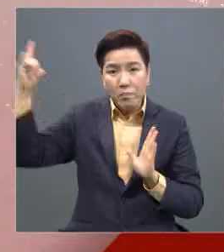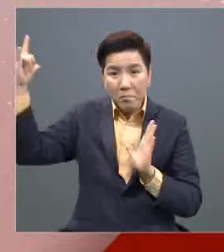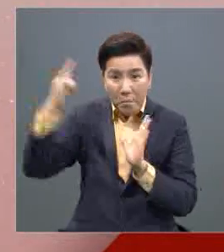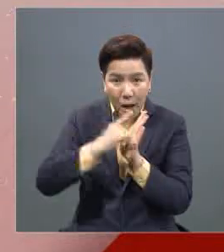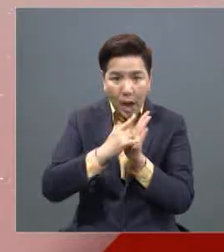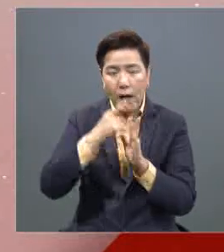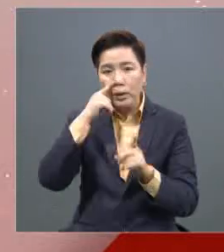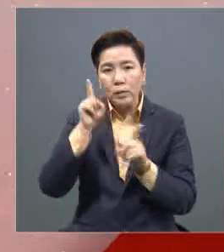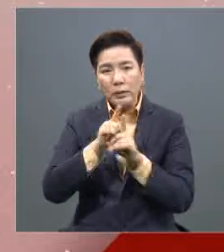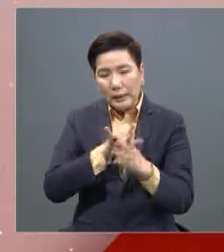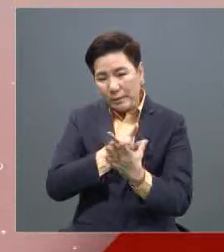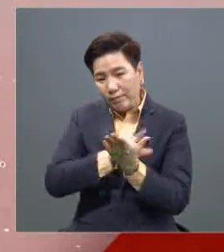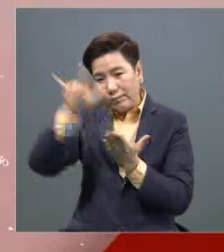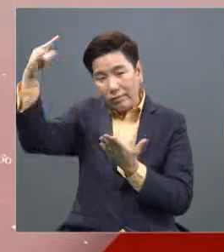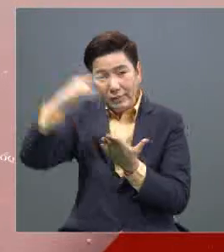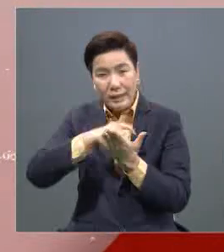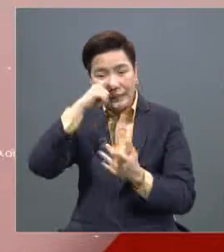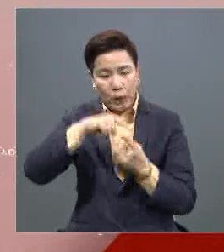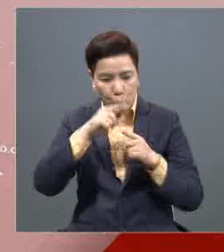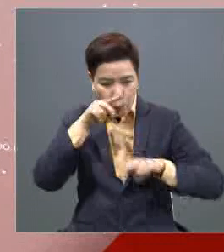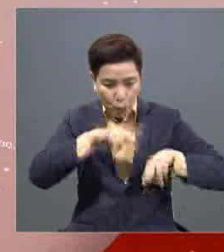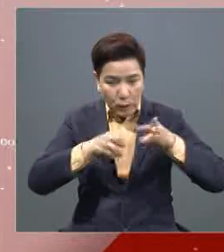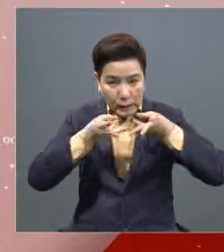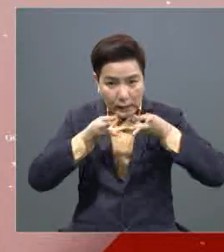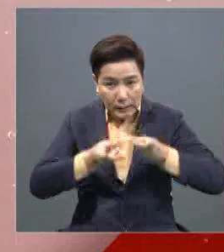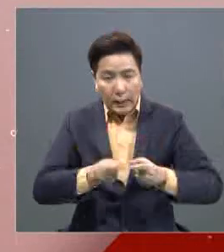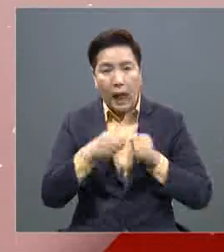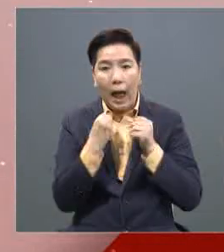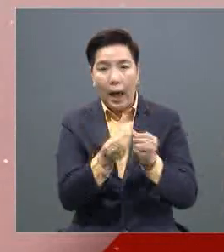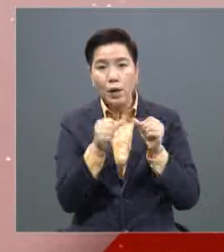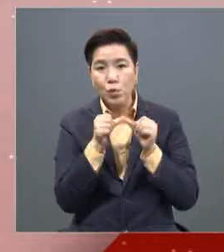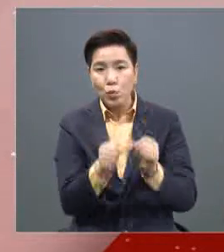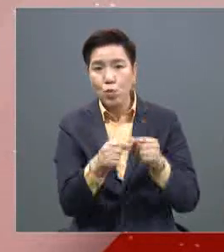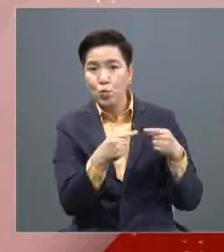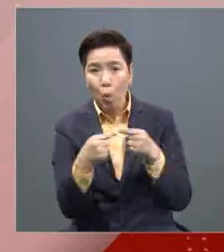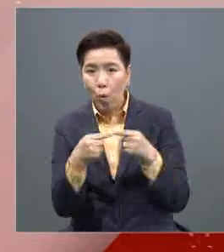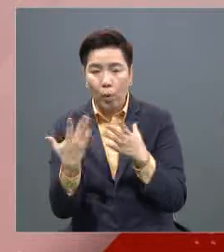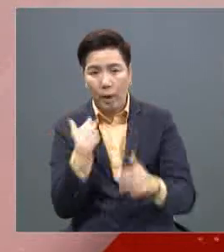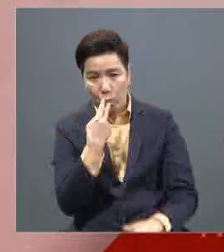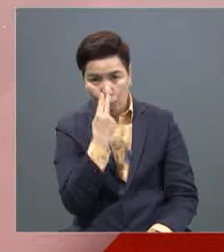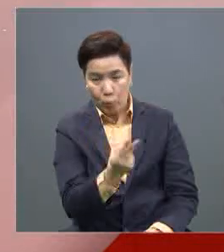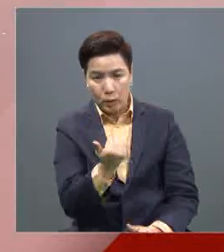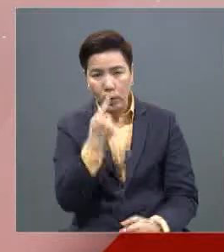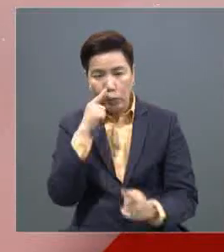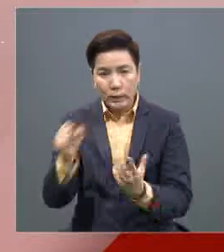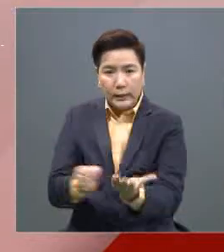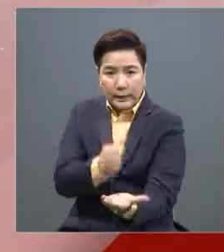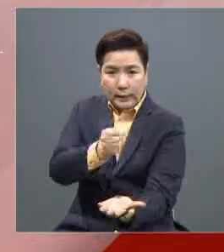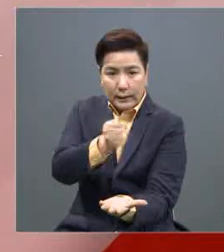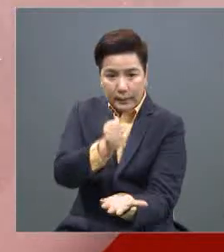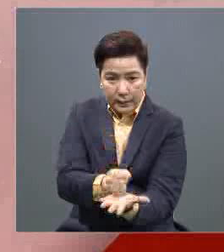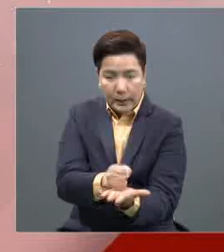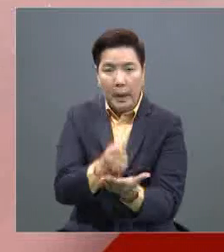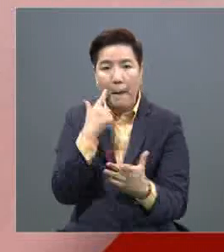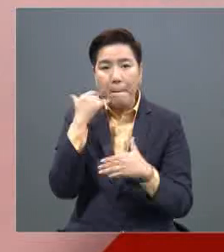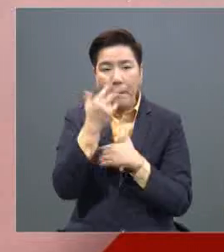ที่เดินทางผ่านเข้าออกราชอาณาจักรตลอดจนการพิจารณาให้อยู่ต่อในราชอาณาจักรชั่วคราวการตรวจลงตราและการเปลี่ยนประ